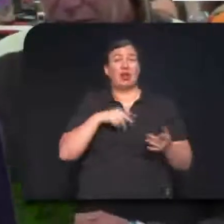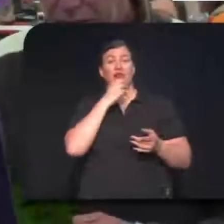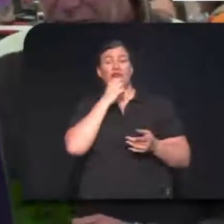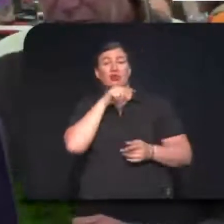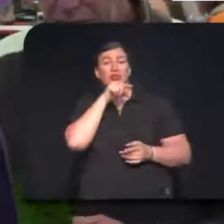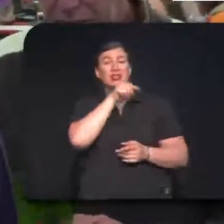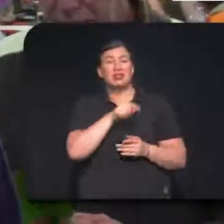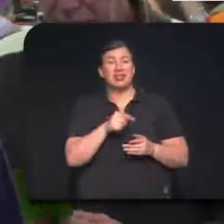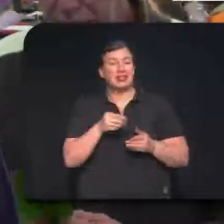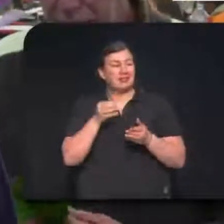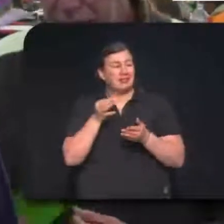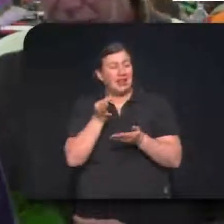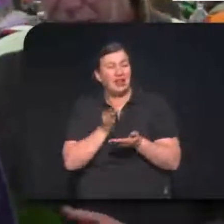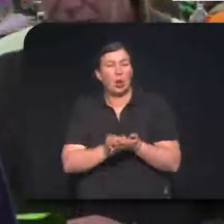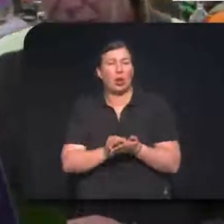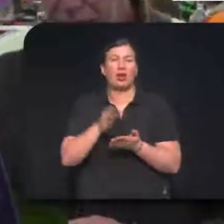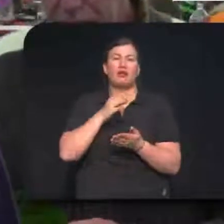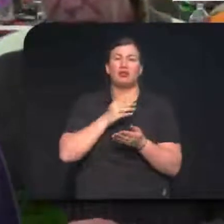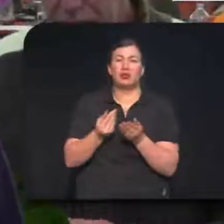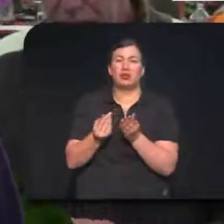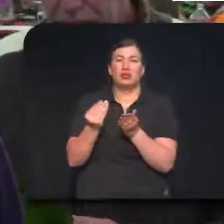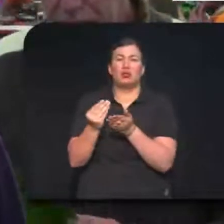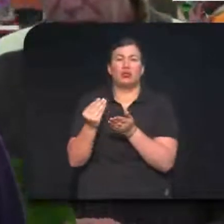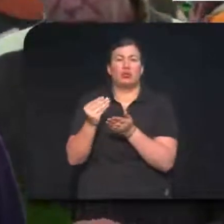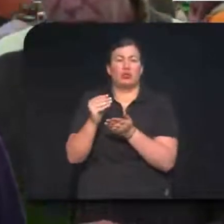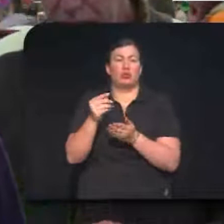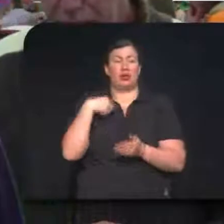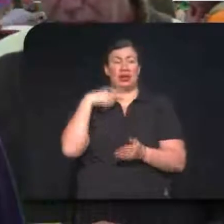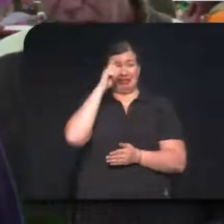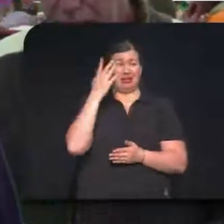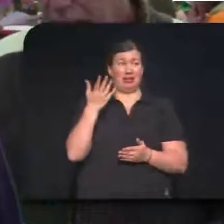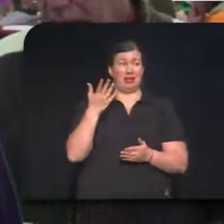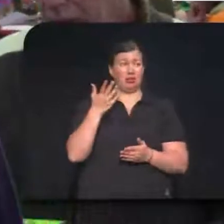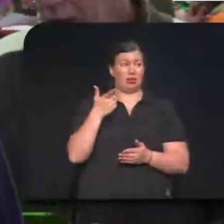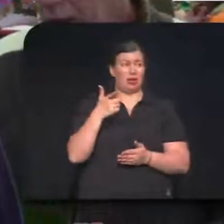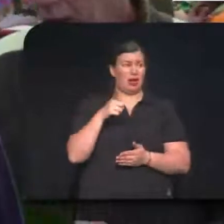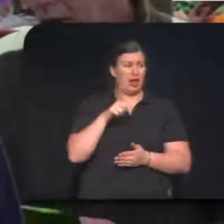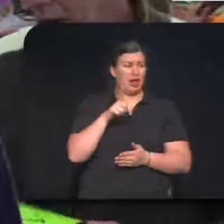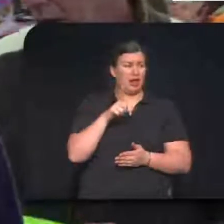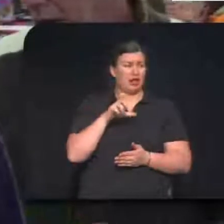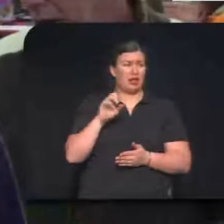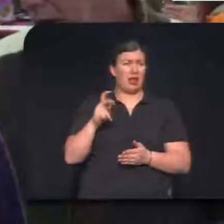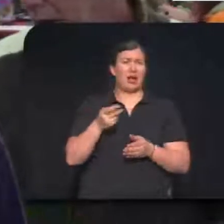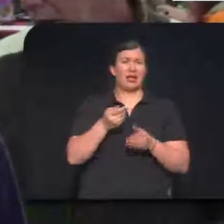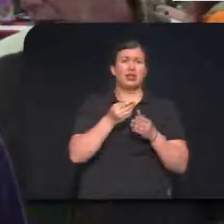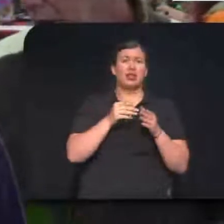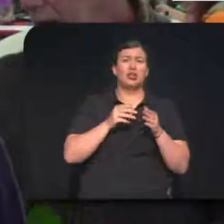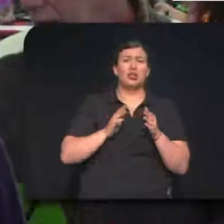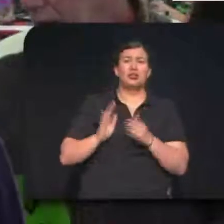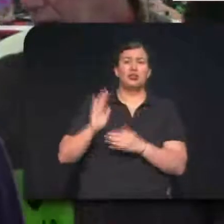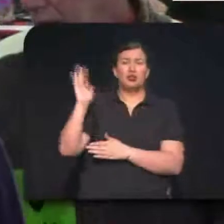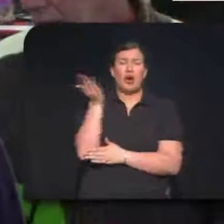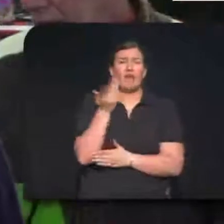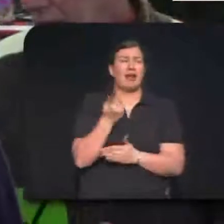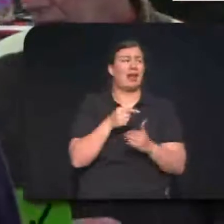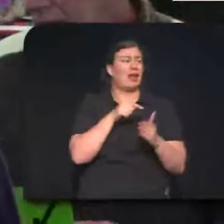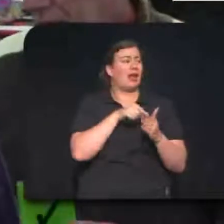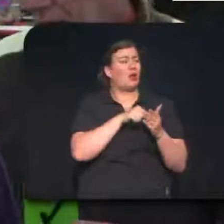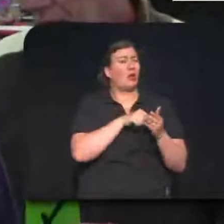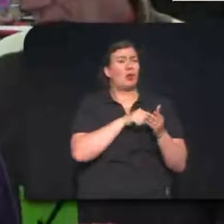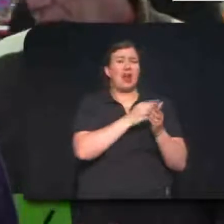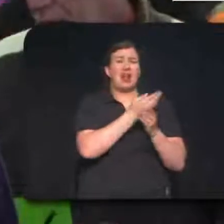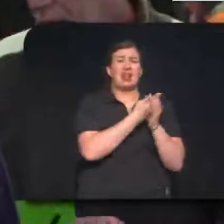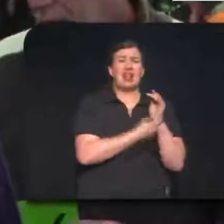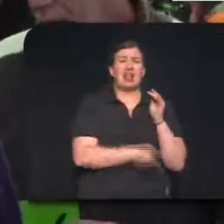da wir ja alle schon per lime Service und und Liquid Feedback ja pro dieses wirtschaftsprogramms